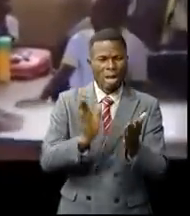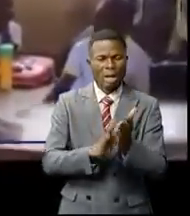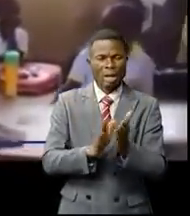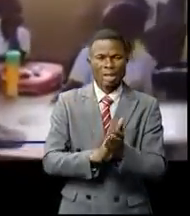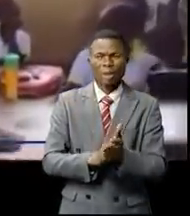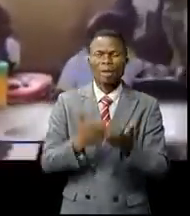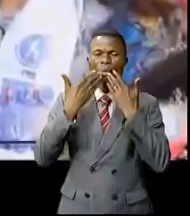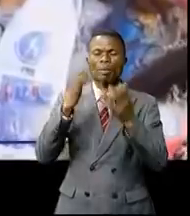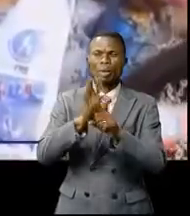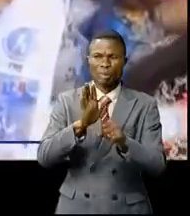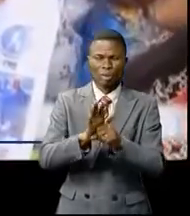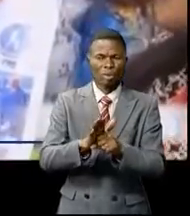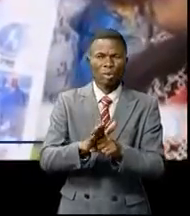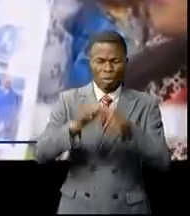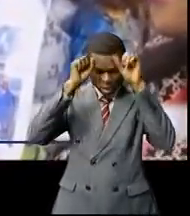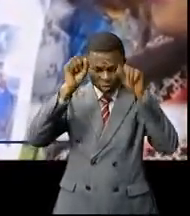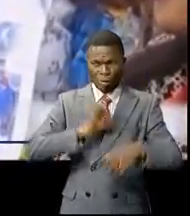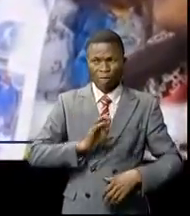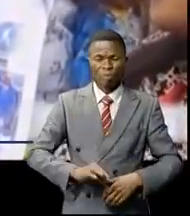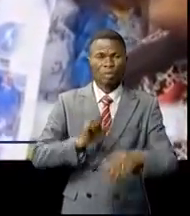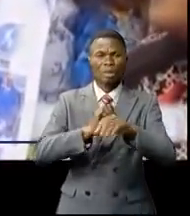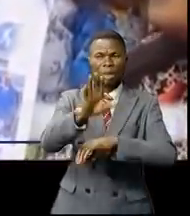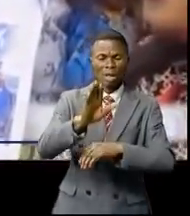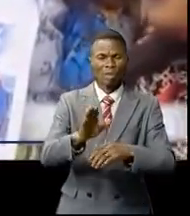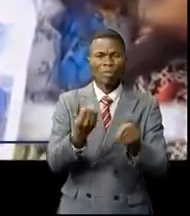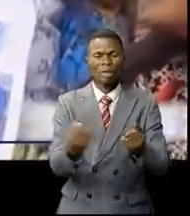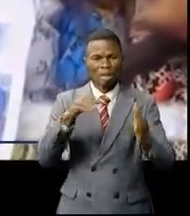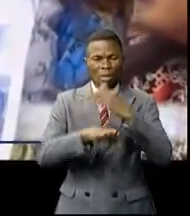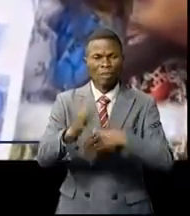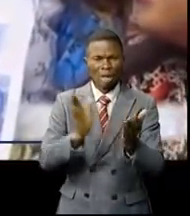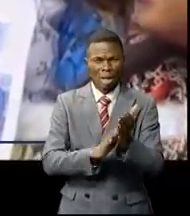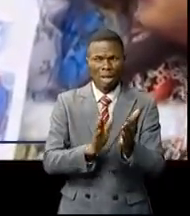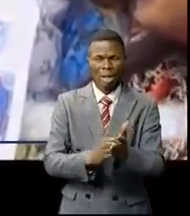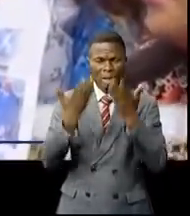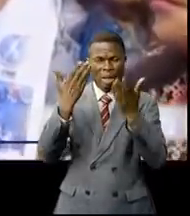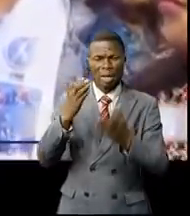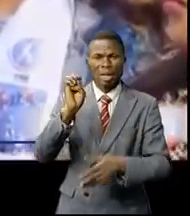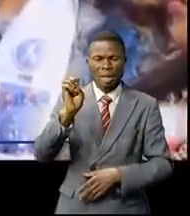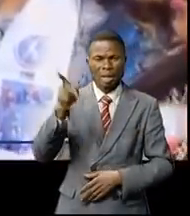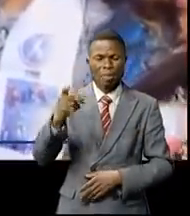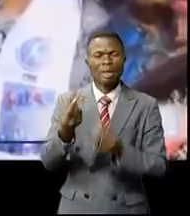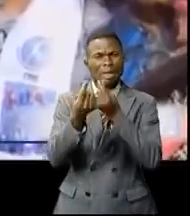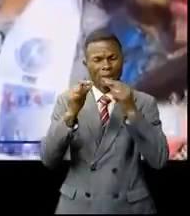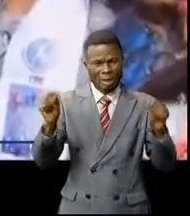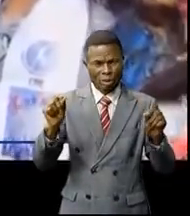énorme c'est d'abord les enfants à l'école des enfants et du hype et des traces